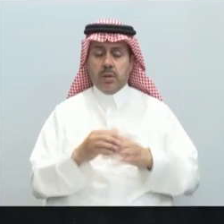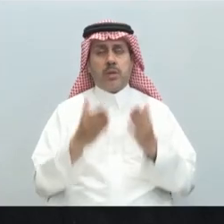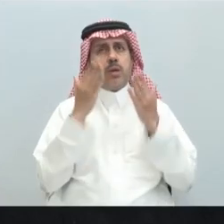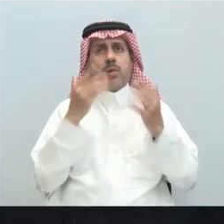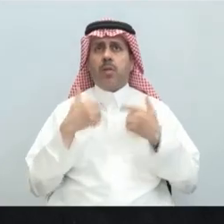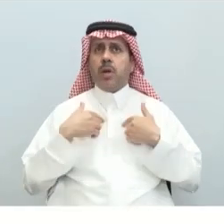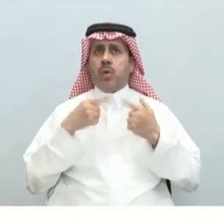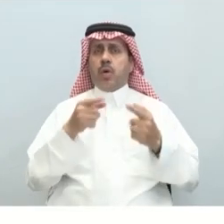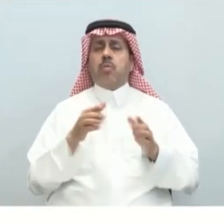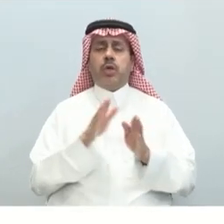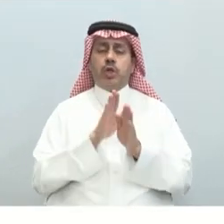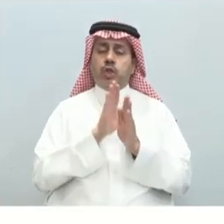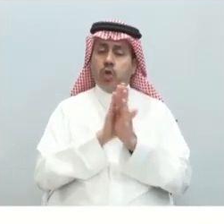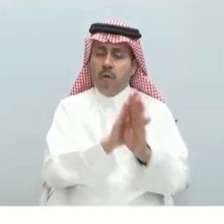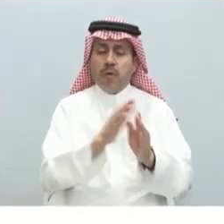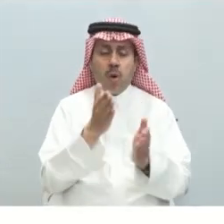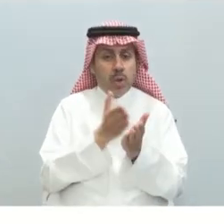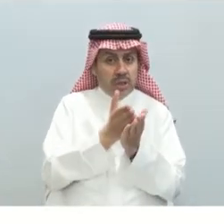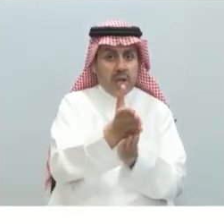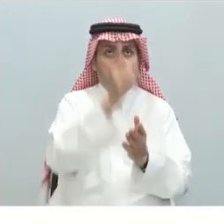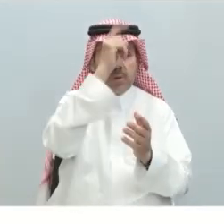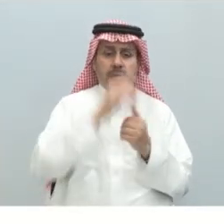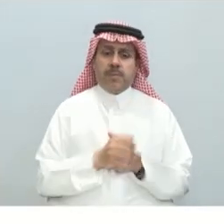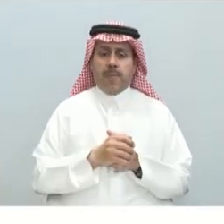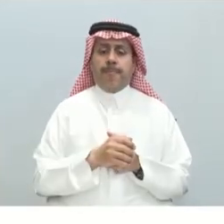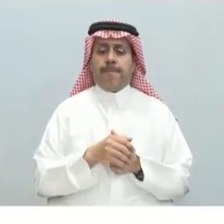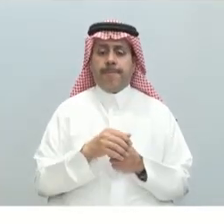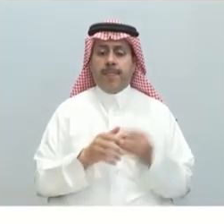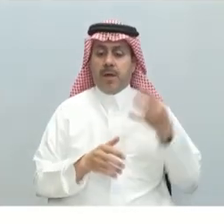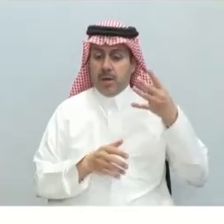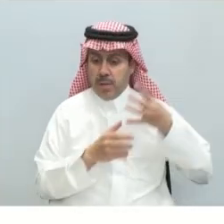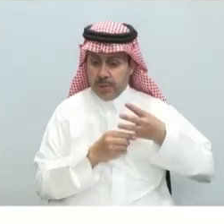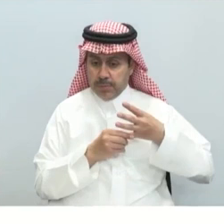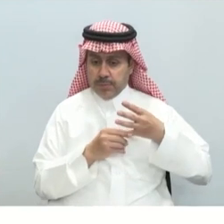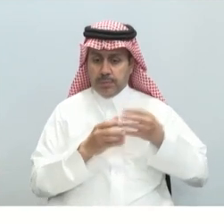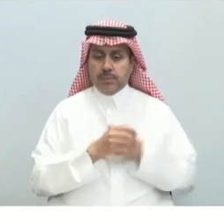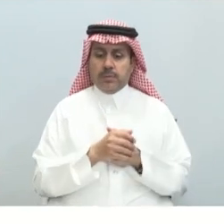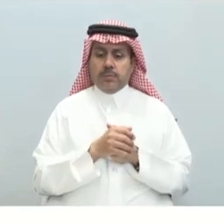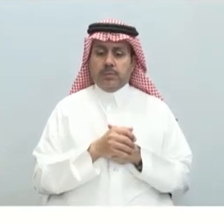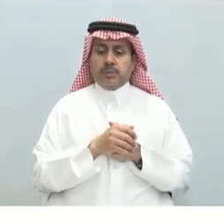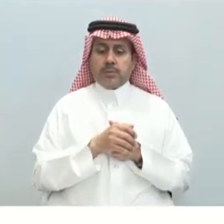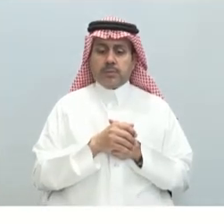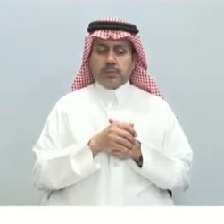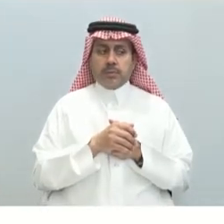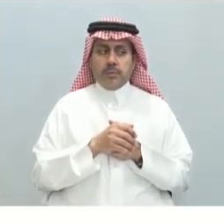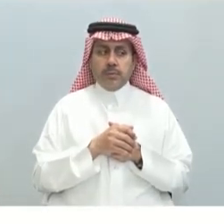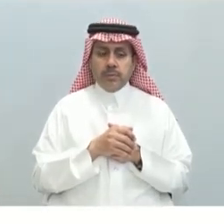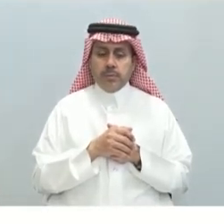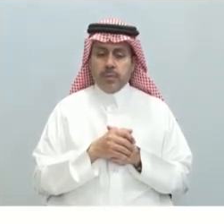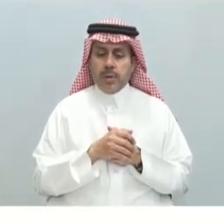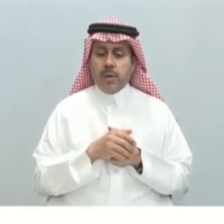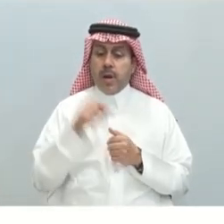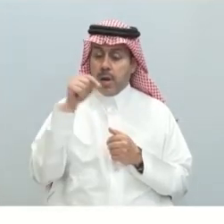والهدايه ايها الطلاب والطالبات ناتي ايضا الى فائده اخرى من الفوائد المستنبطه من الايات التي معنا